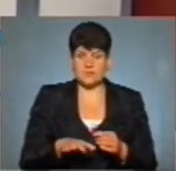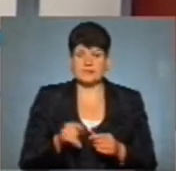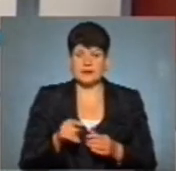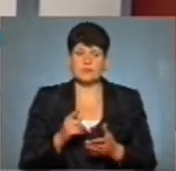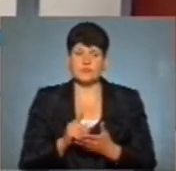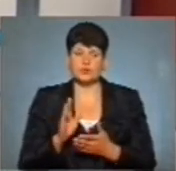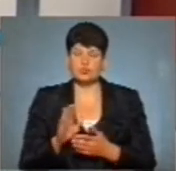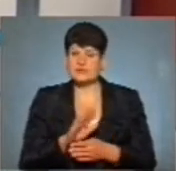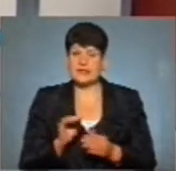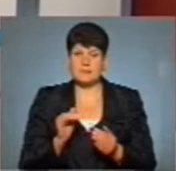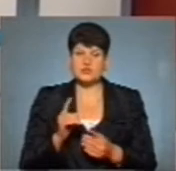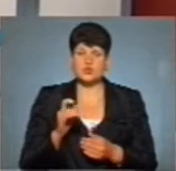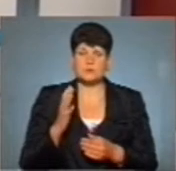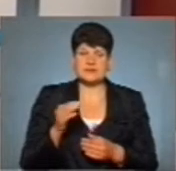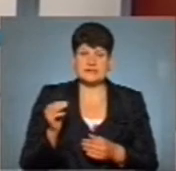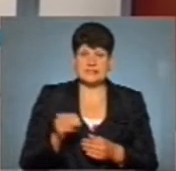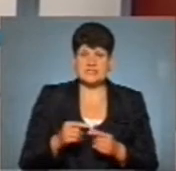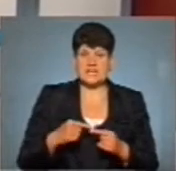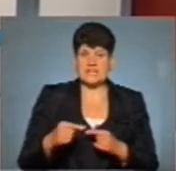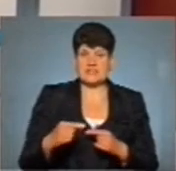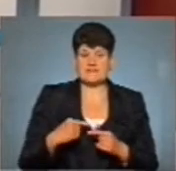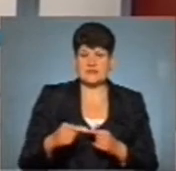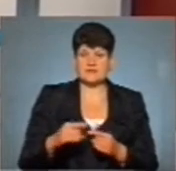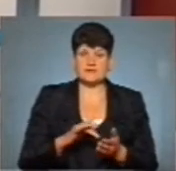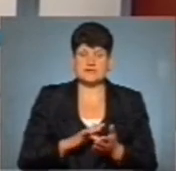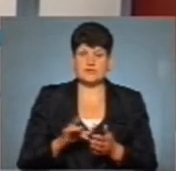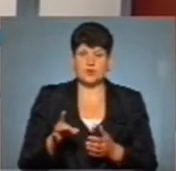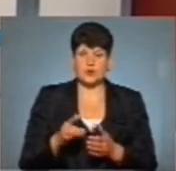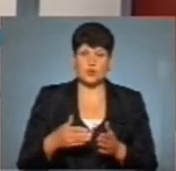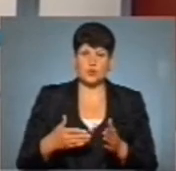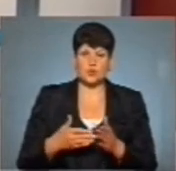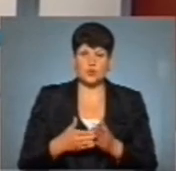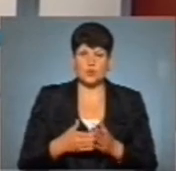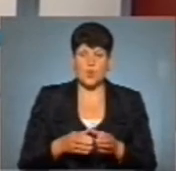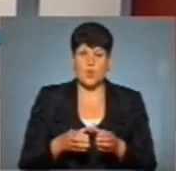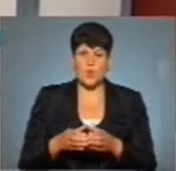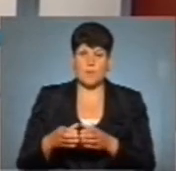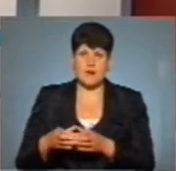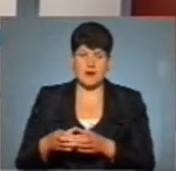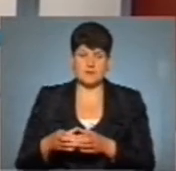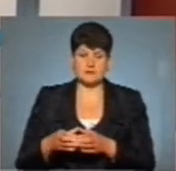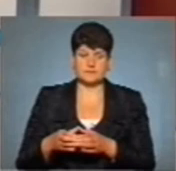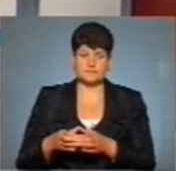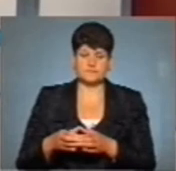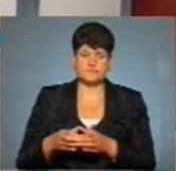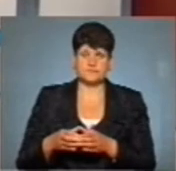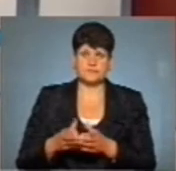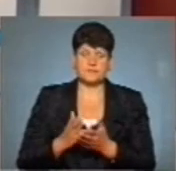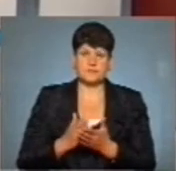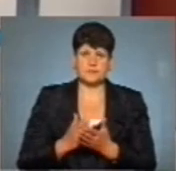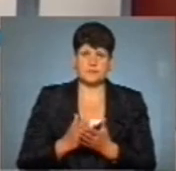не менше ніж 150 тисяч, і відстань від центру району до громад чи населених пунктів району